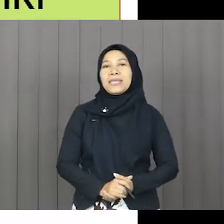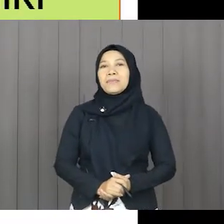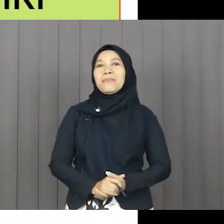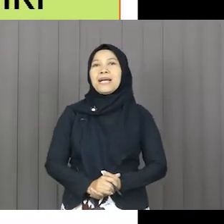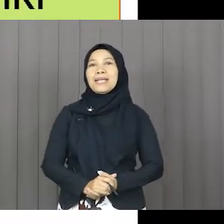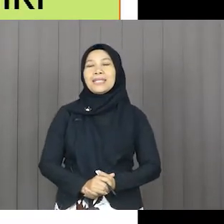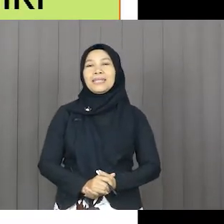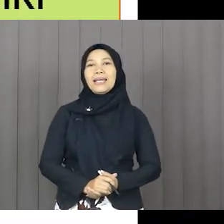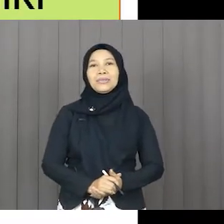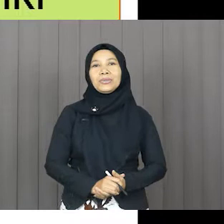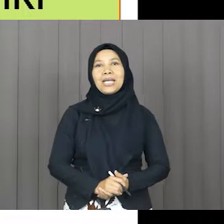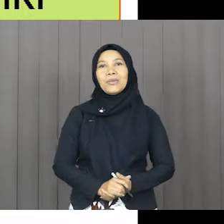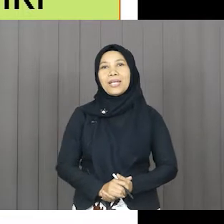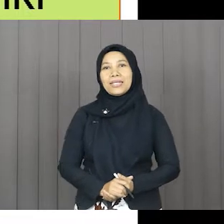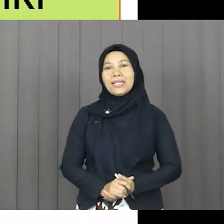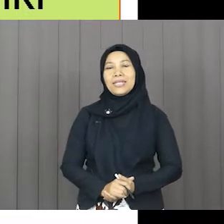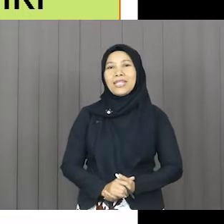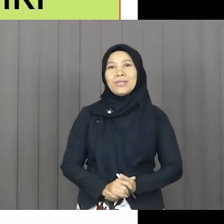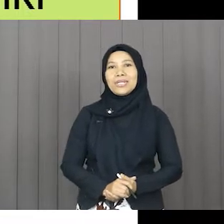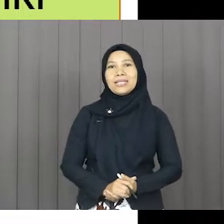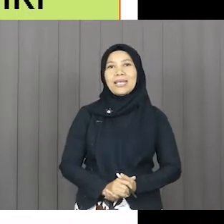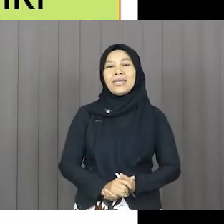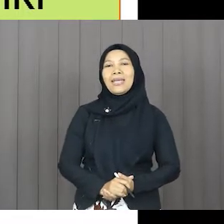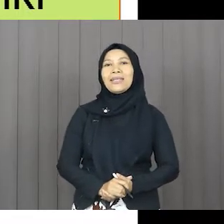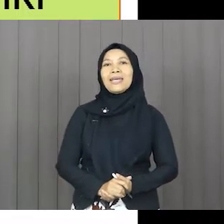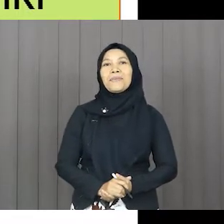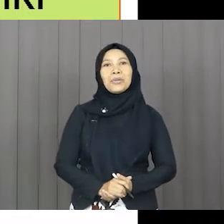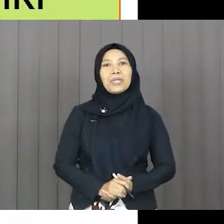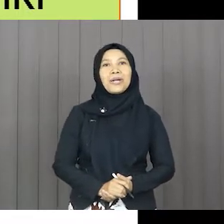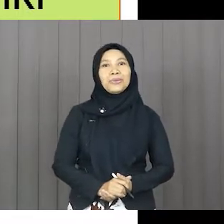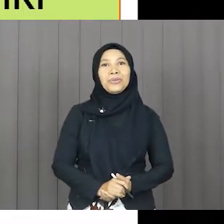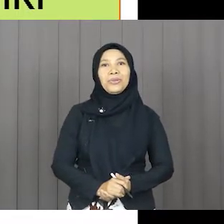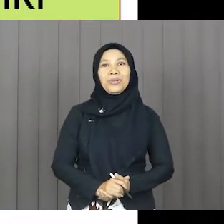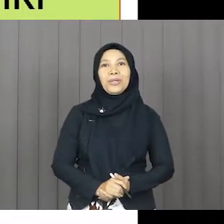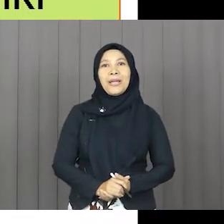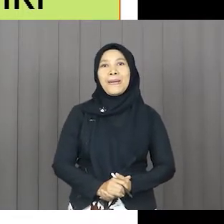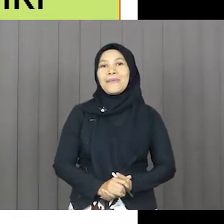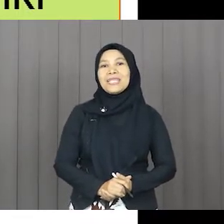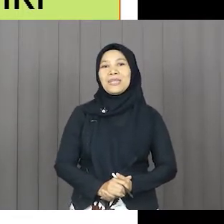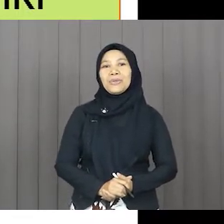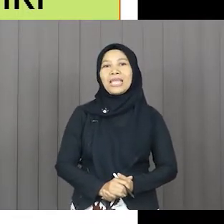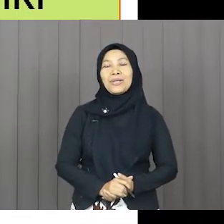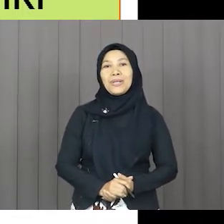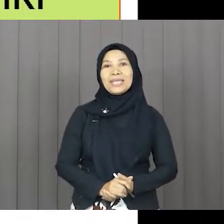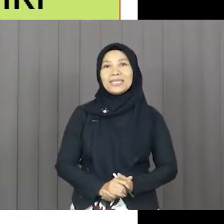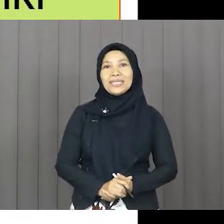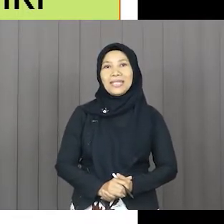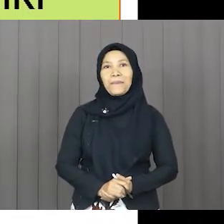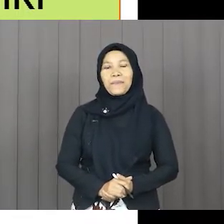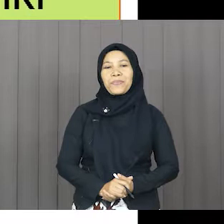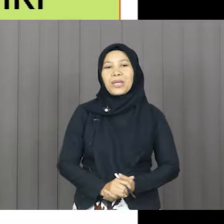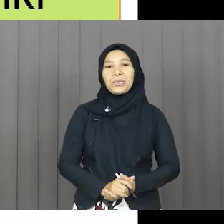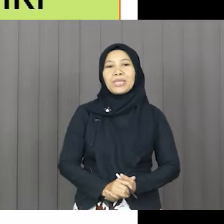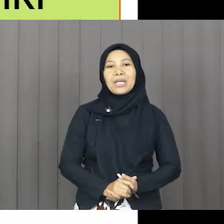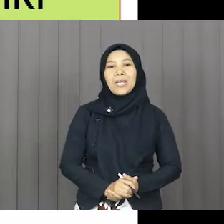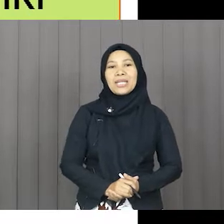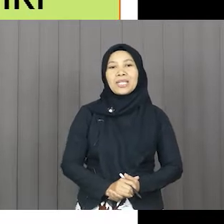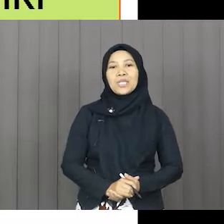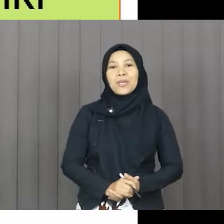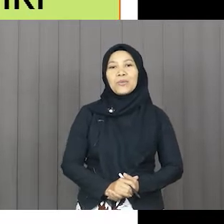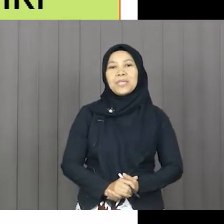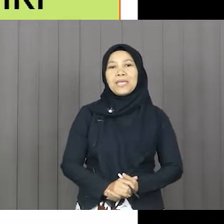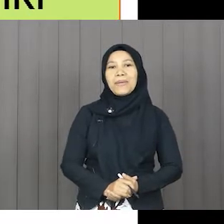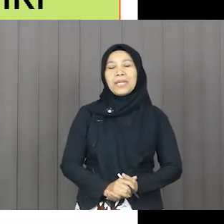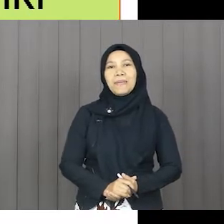Sebelum kita membahas tentang utang luar negeri di Indonesia, kita perlu tahu dulu apa sih utang luar negeri. Utang luar